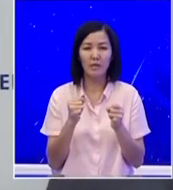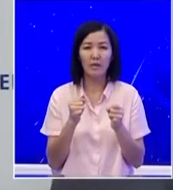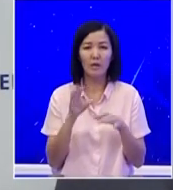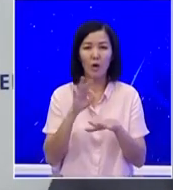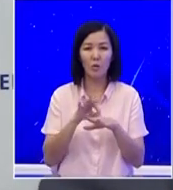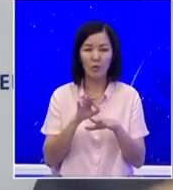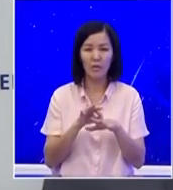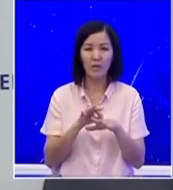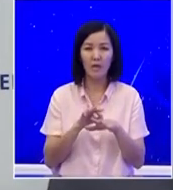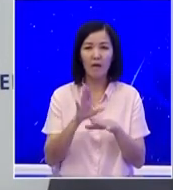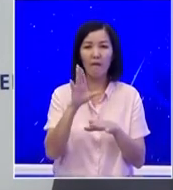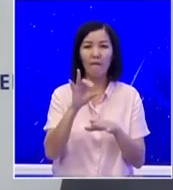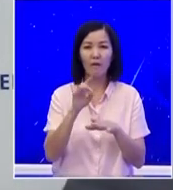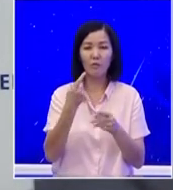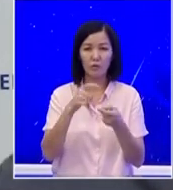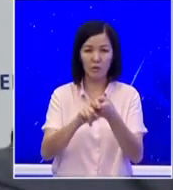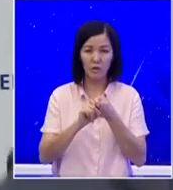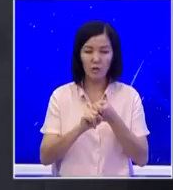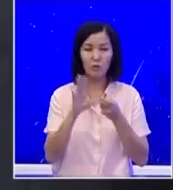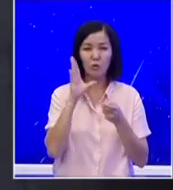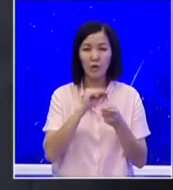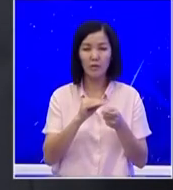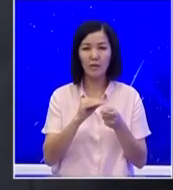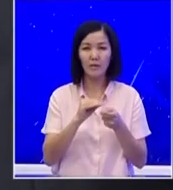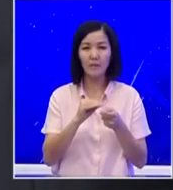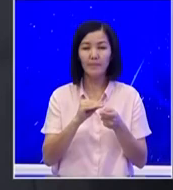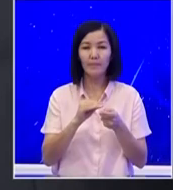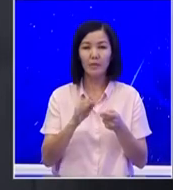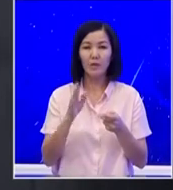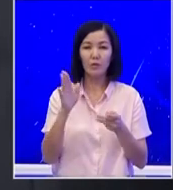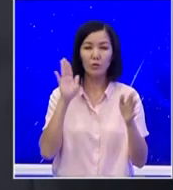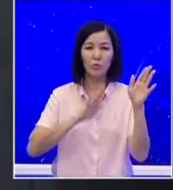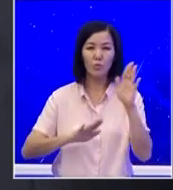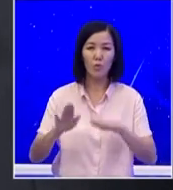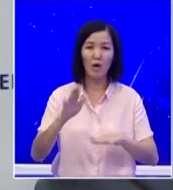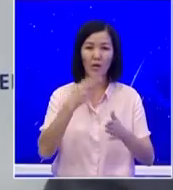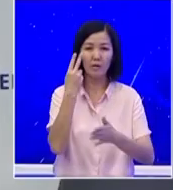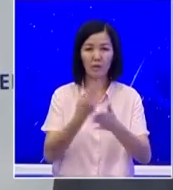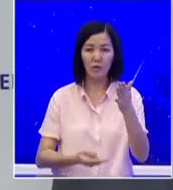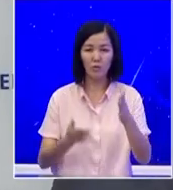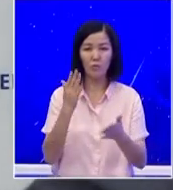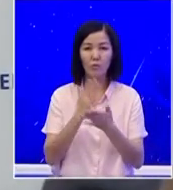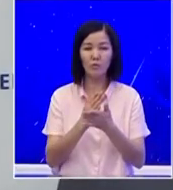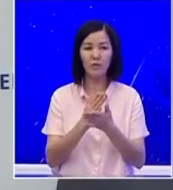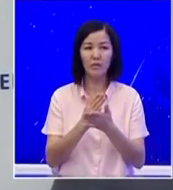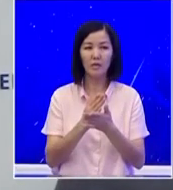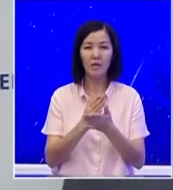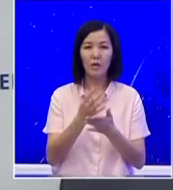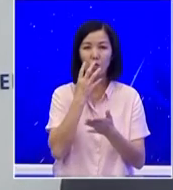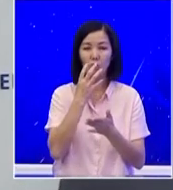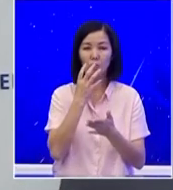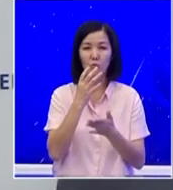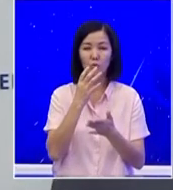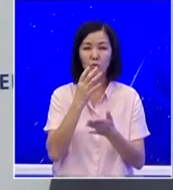ауырады, ауырған адамға вирус тез жұғады. Оның үстіне ана суға кету жағдайлары толы болып жатыр. Сондықтан су жылиды, сол кезде ана